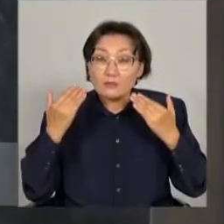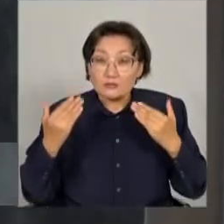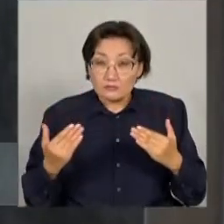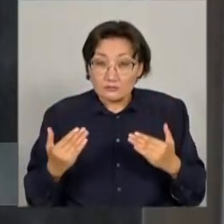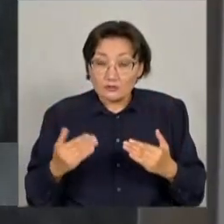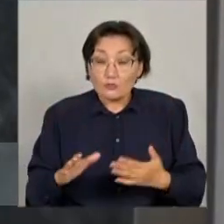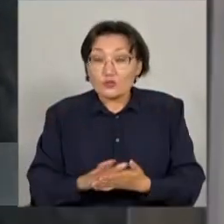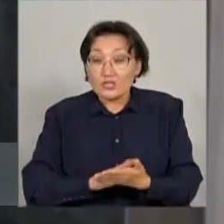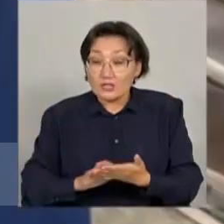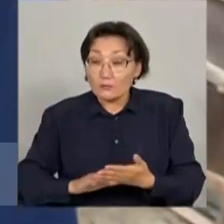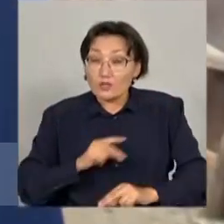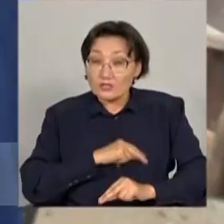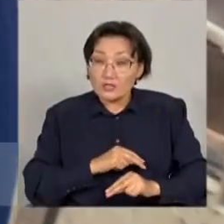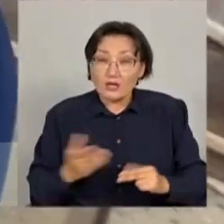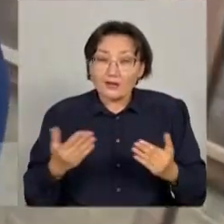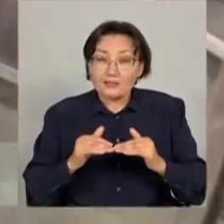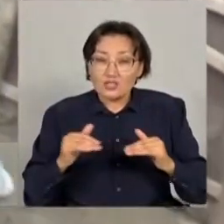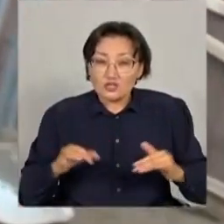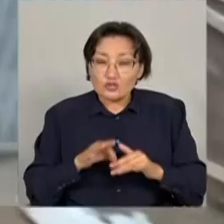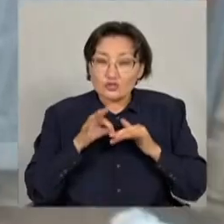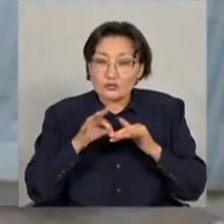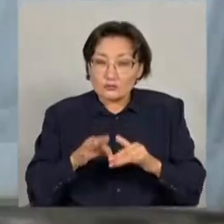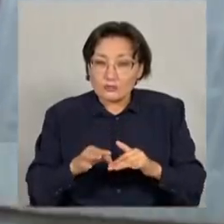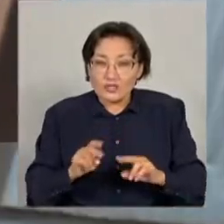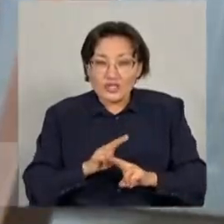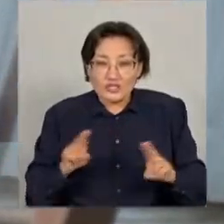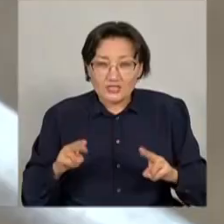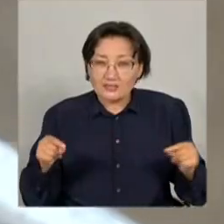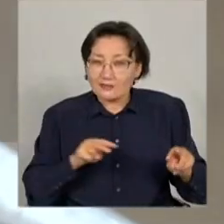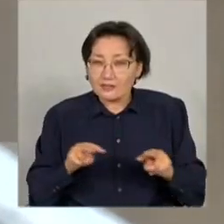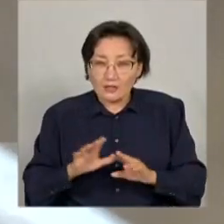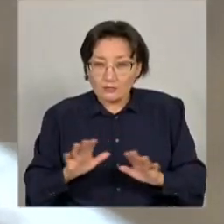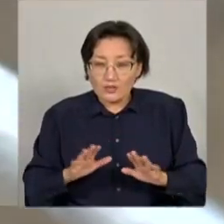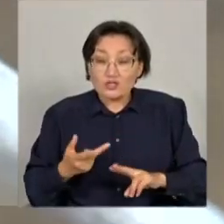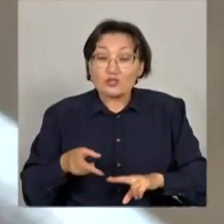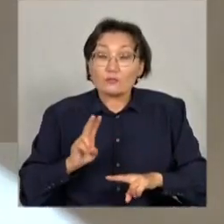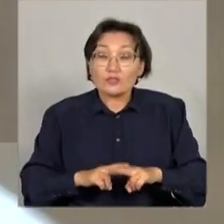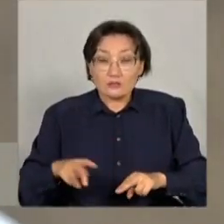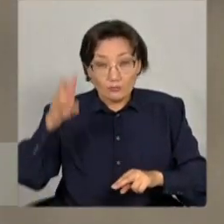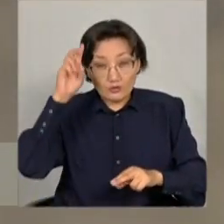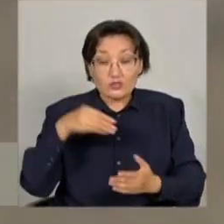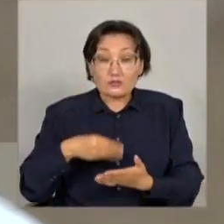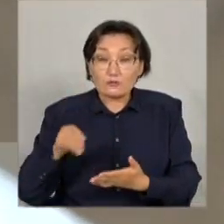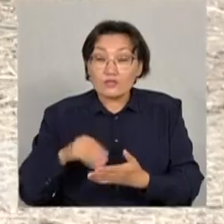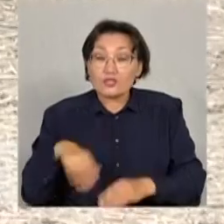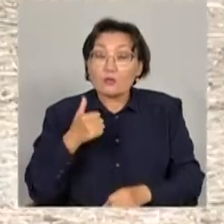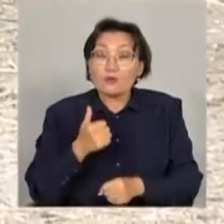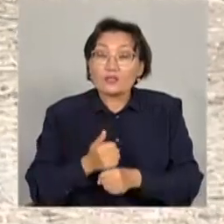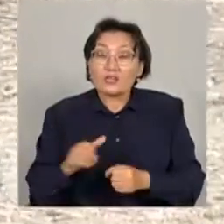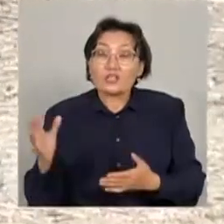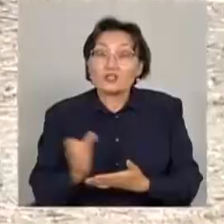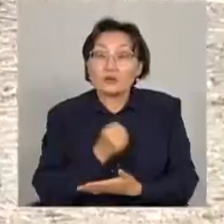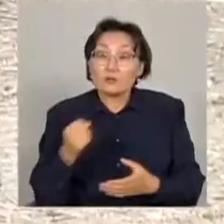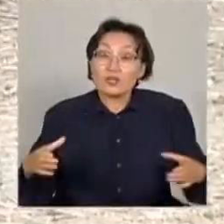Типте залалсыздандыруу жумуштарынын кай деңгээлде жүргүзүлгөнүн де эч ким кадагаламайтын көрүнөт. Себеби мамлекеттик сатып алуу негизинде жеңимпаз